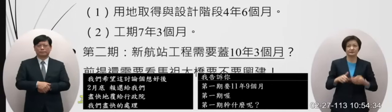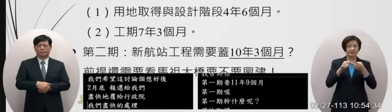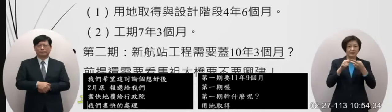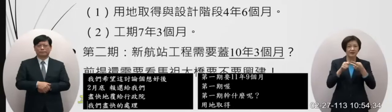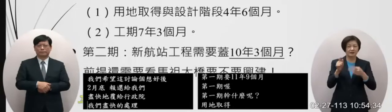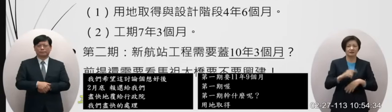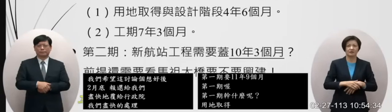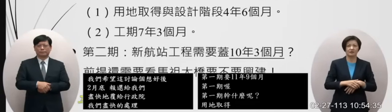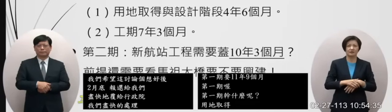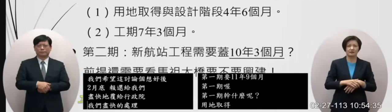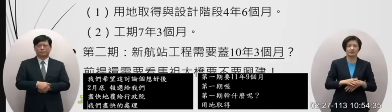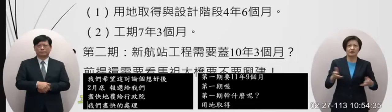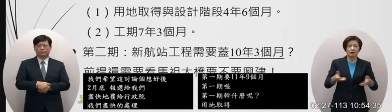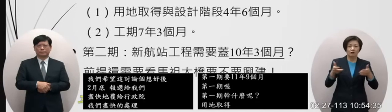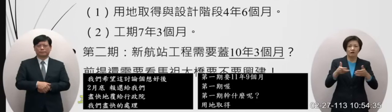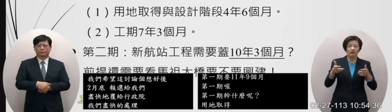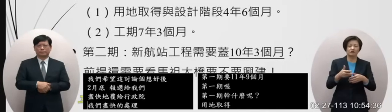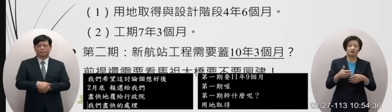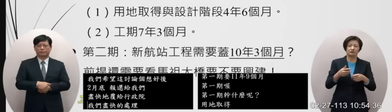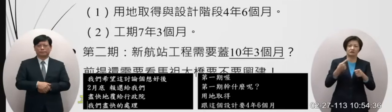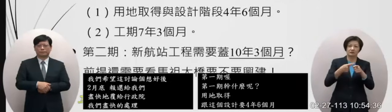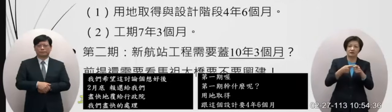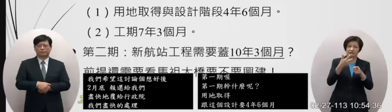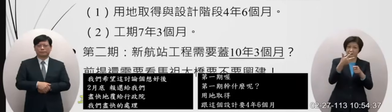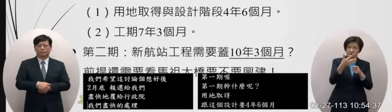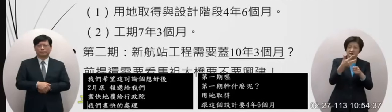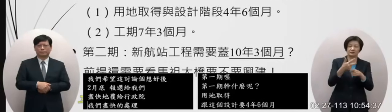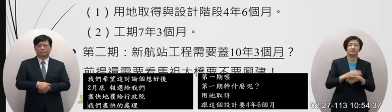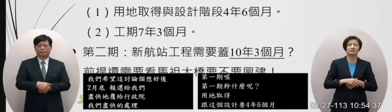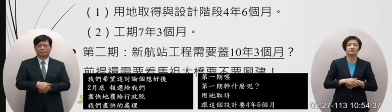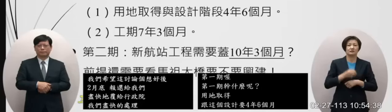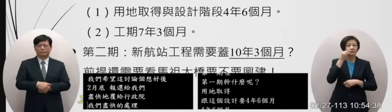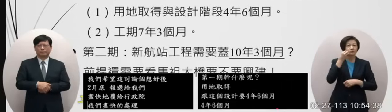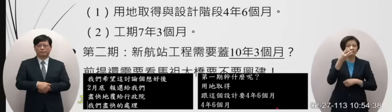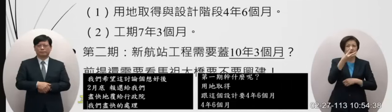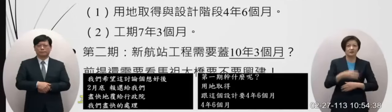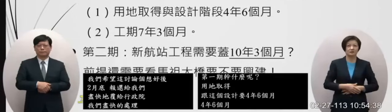工期要7年3个月，也就是说要一共要